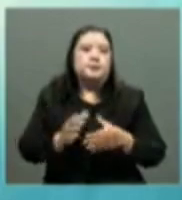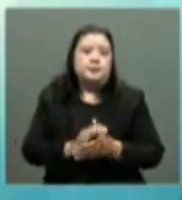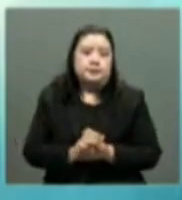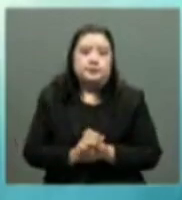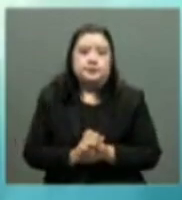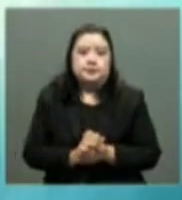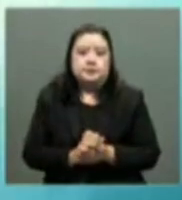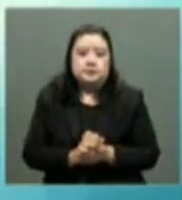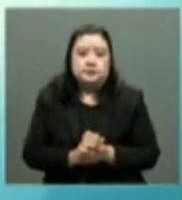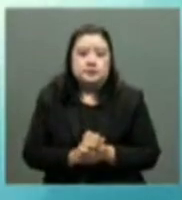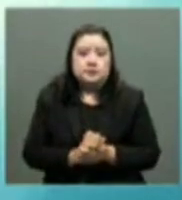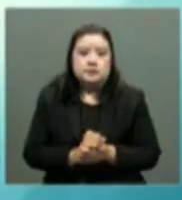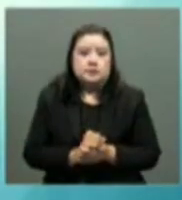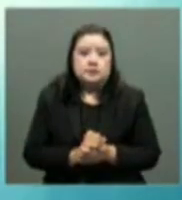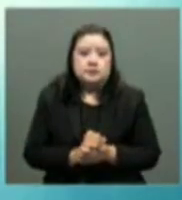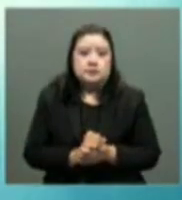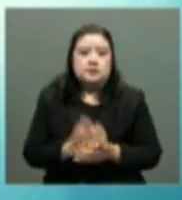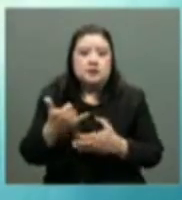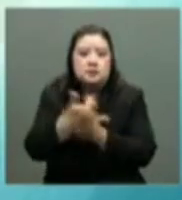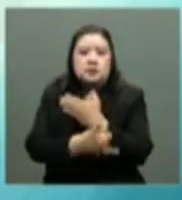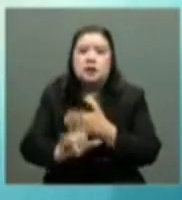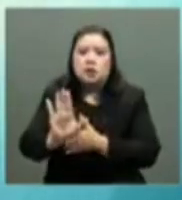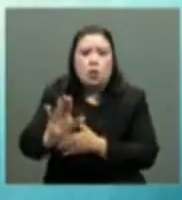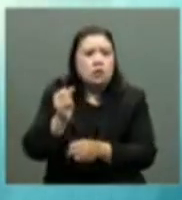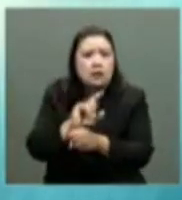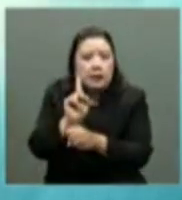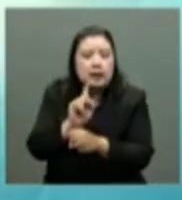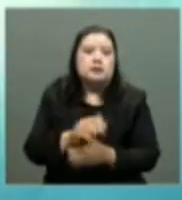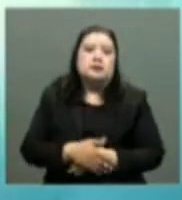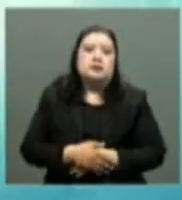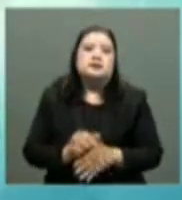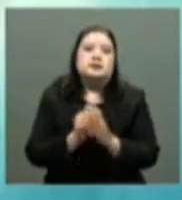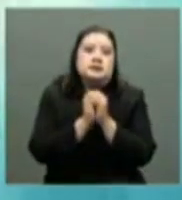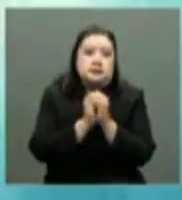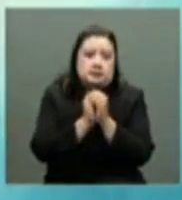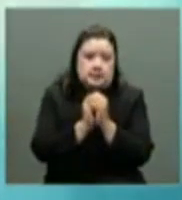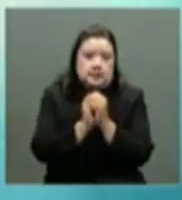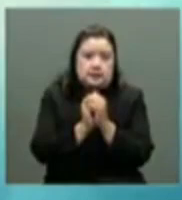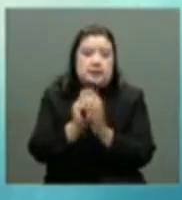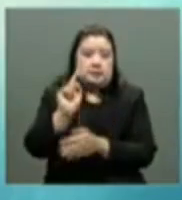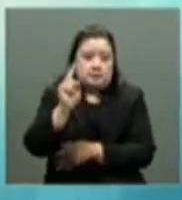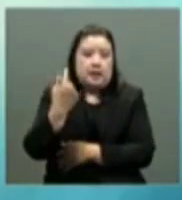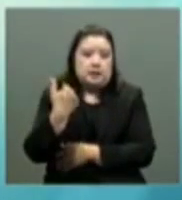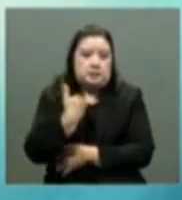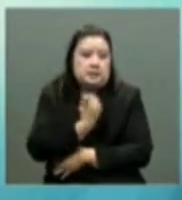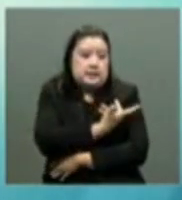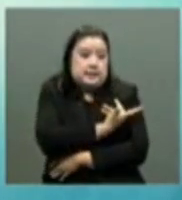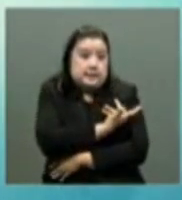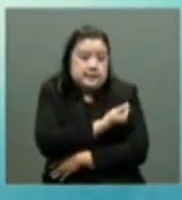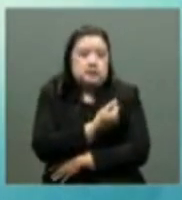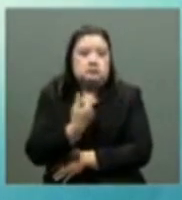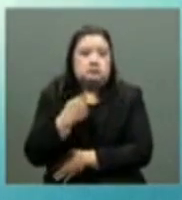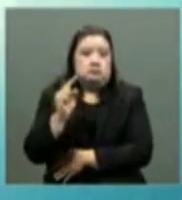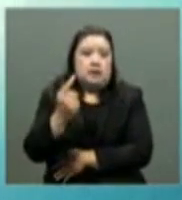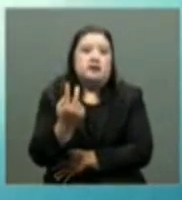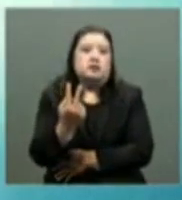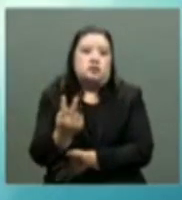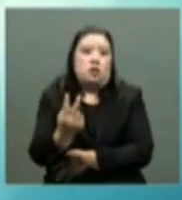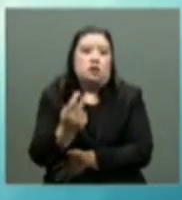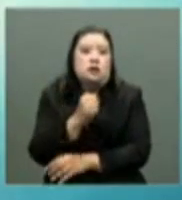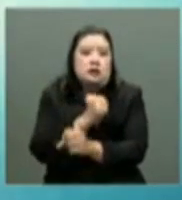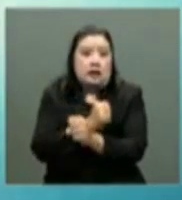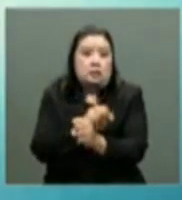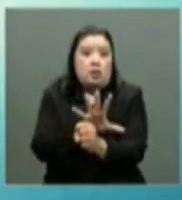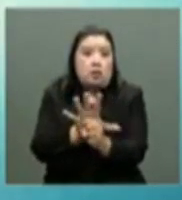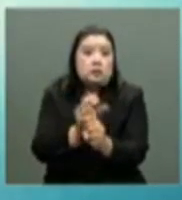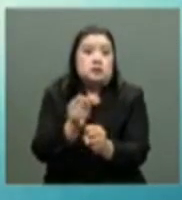แล้วต่างชาติอื่นๆมีความก้าวหน้ายังไงบ้างครับจีนอนุมัติให้มีการนำวัคซีน2ตัวสำหรับต้านไวรัสโคโรนา2019